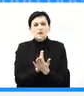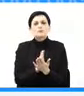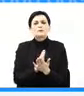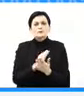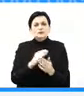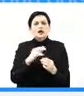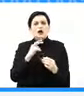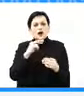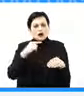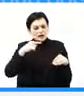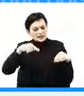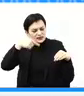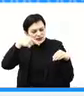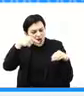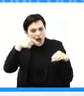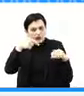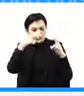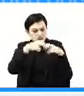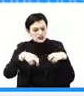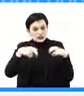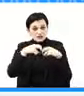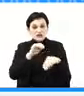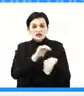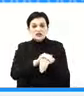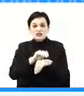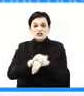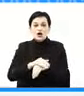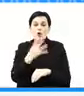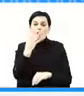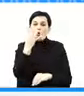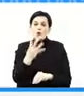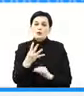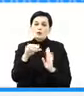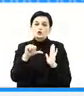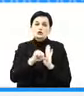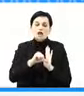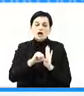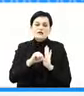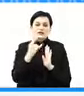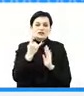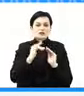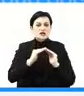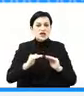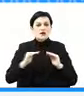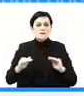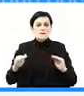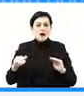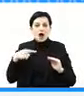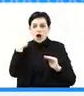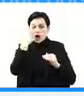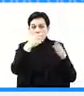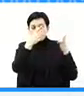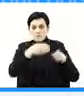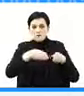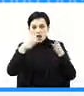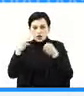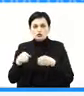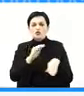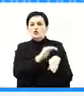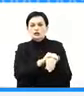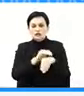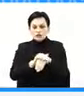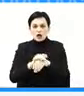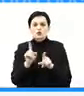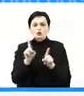ტესტების აღება და დაფიქსირდა 46 ბაგა-ბაღში პერსონალს დაუდასტურდა და ასევე